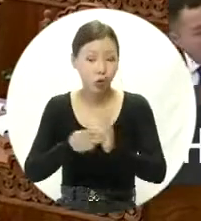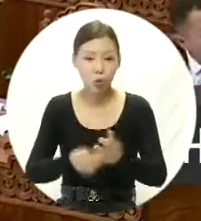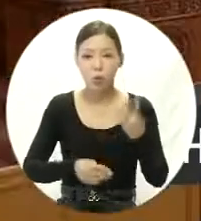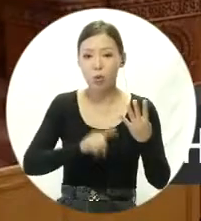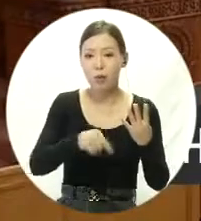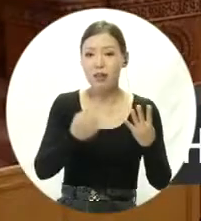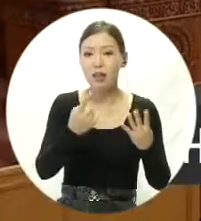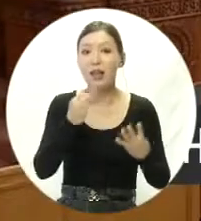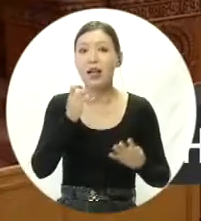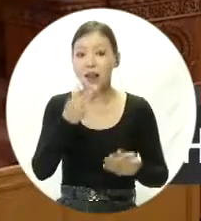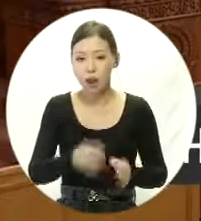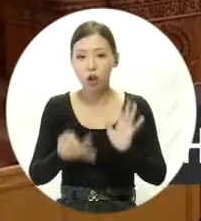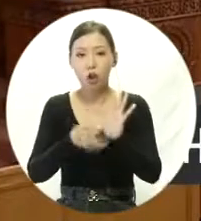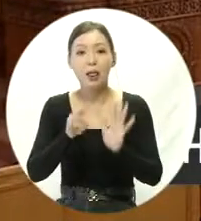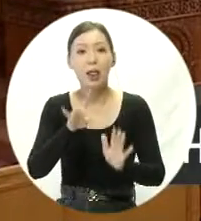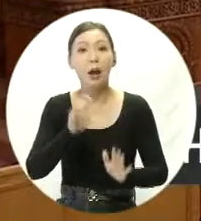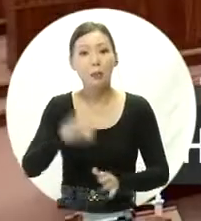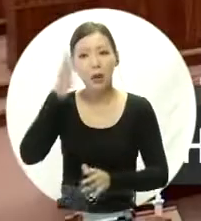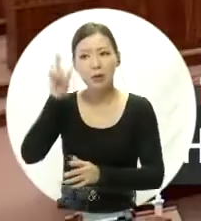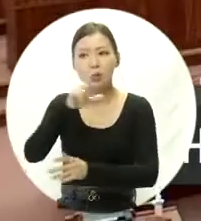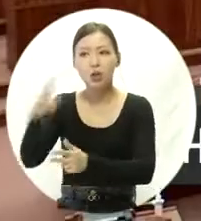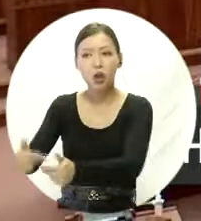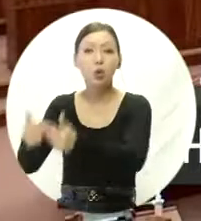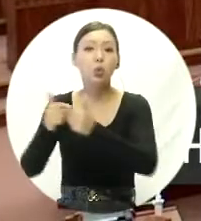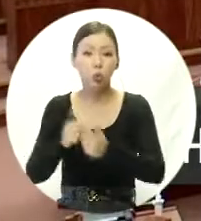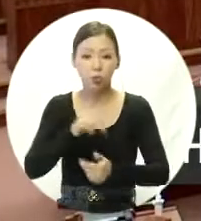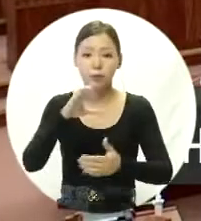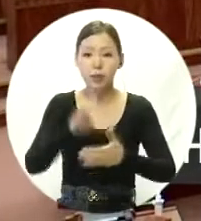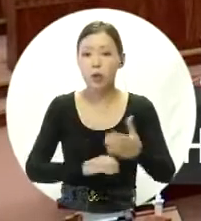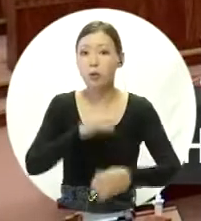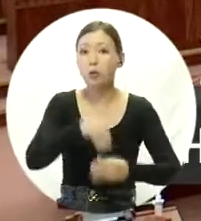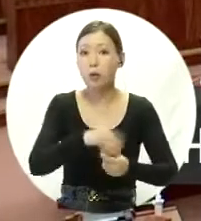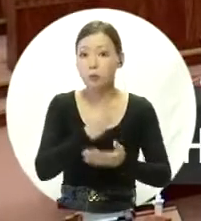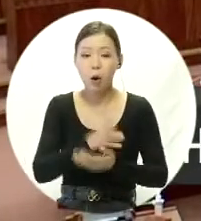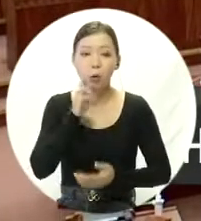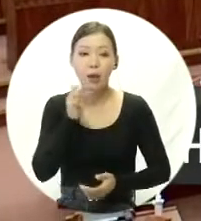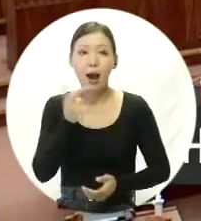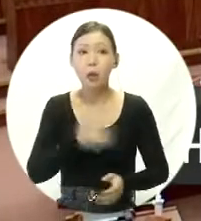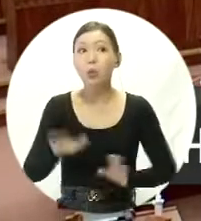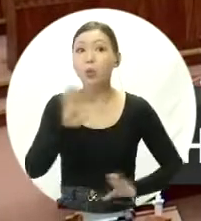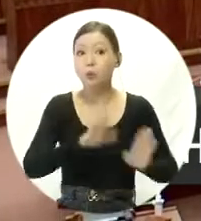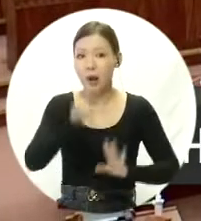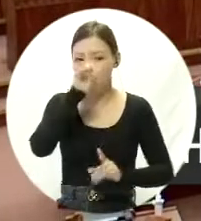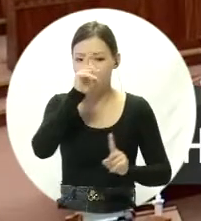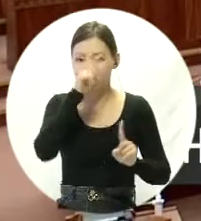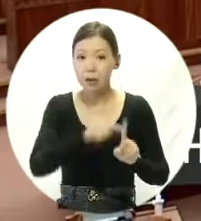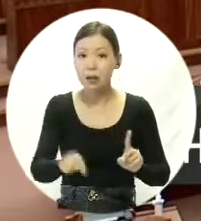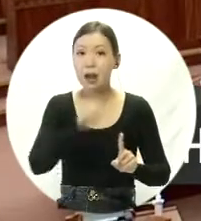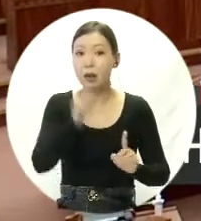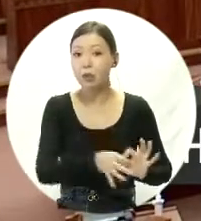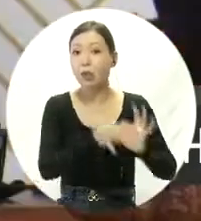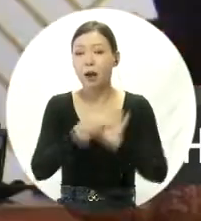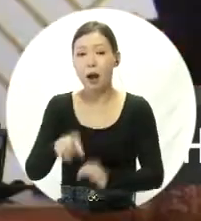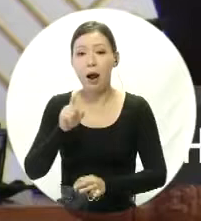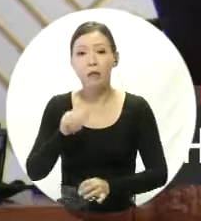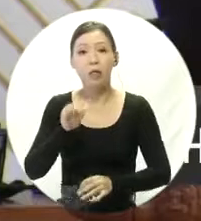төгрөгийг төсвөөс үлдсэн 700 тэрбум төгрөгийг гадаадын зээл тусламжаар санхүүжүүлэхээр тусгаад байна. Хүнсний аюулгүй байдал нь эрүүл мэндийн асуудалтай шууд холбогддог.